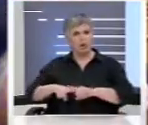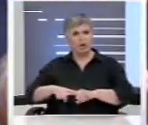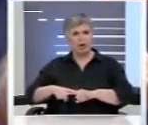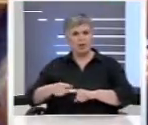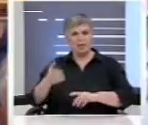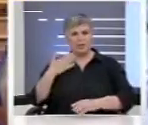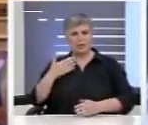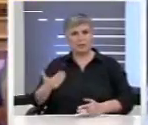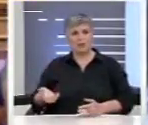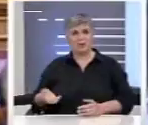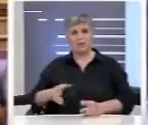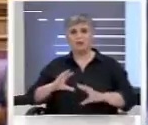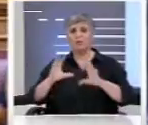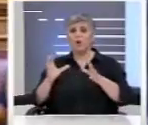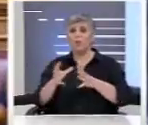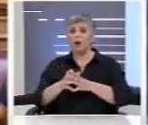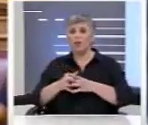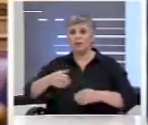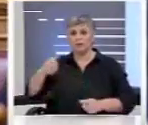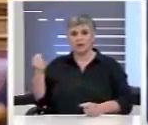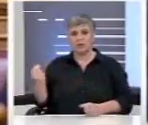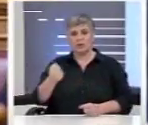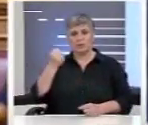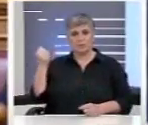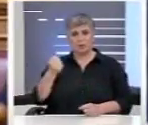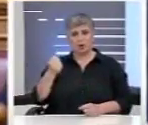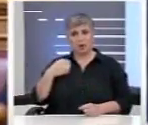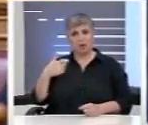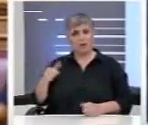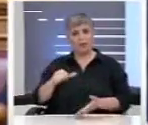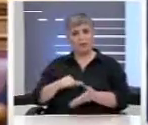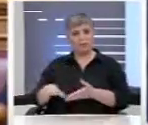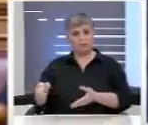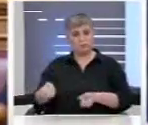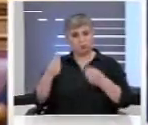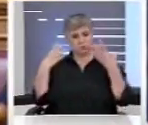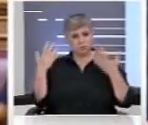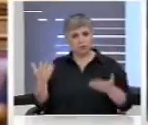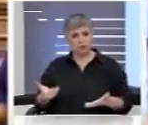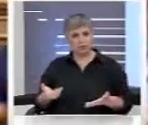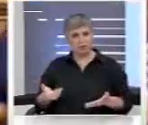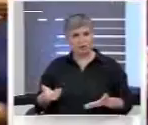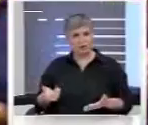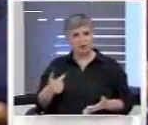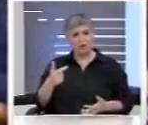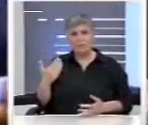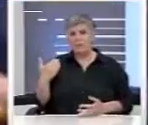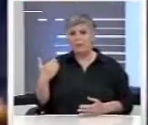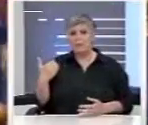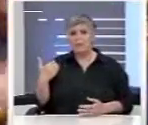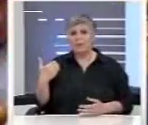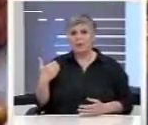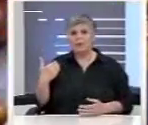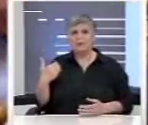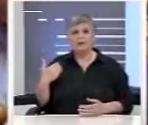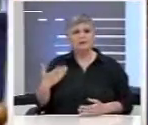από οργανωμένες δυνάμεις ακροδεξιάς? Τα παραγράφετε όλα αυτά? Και μην πάμε τόσο μακριά. Να πάμε πρόσφατα. Λοιπόν,